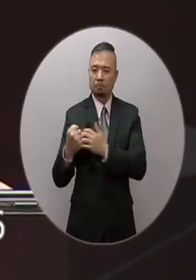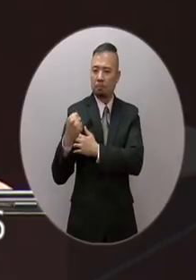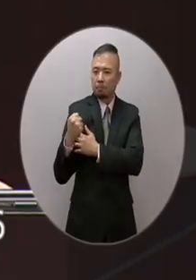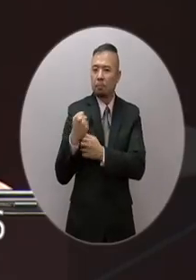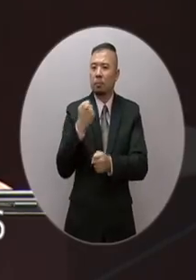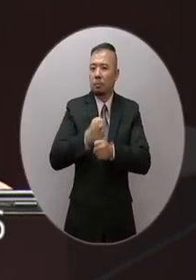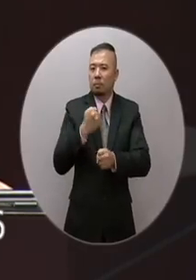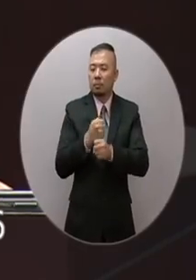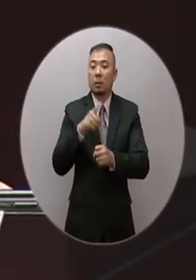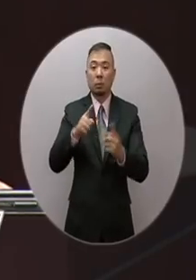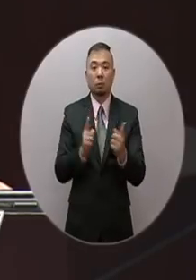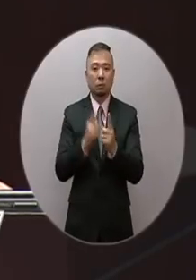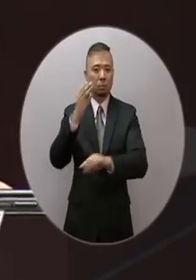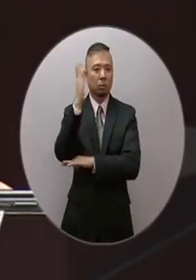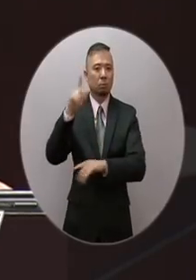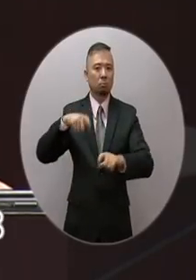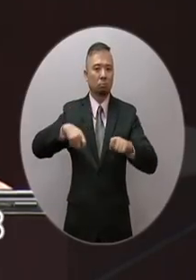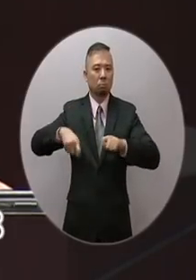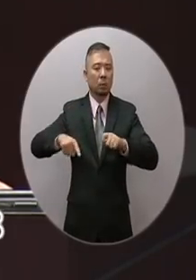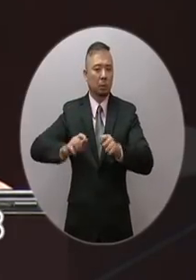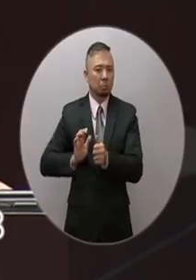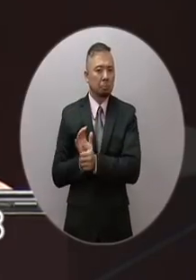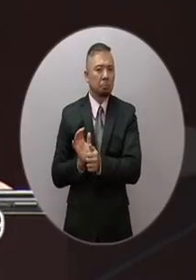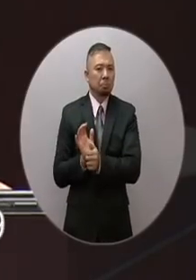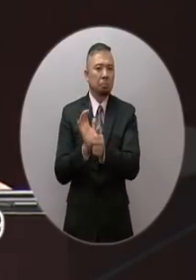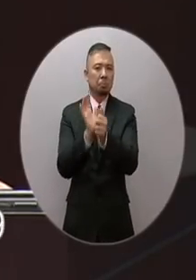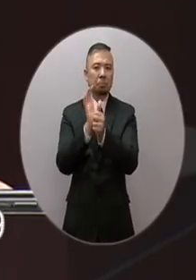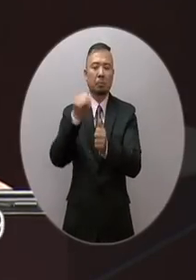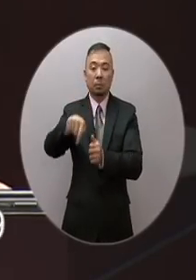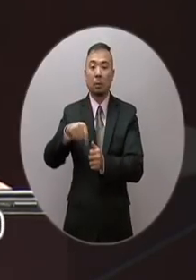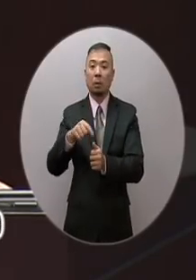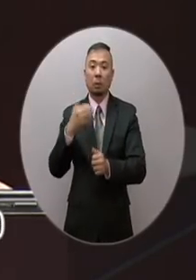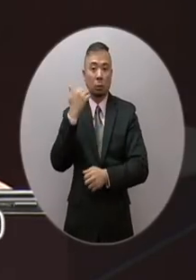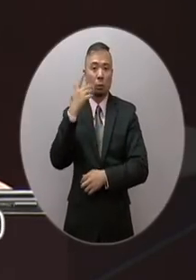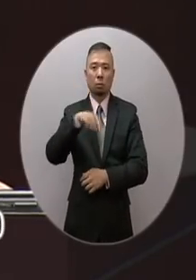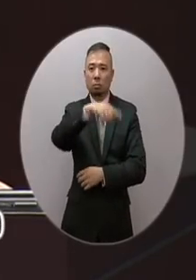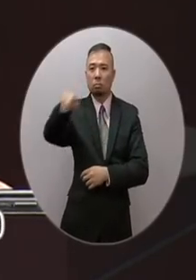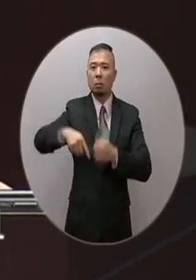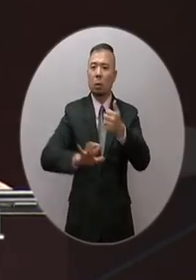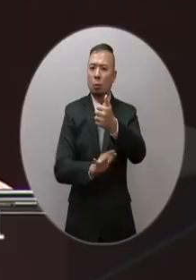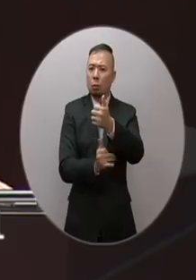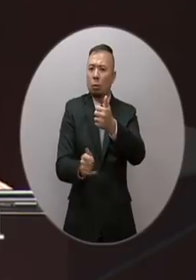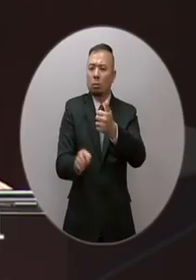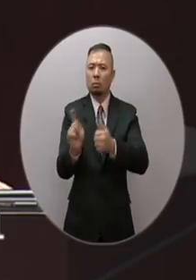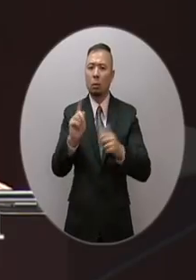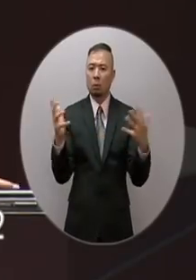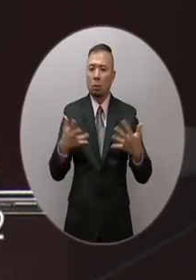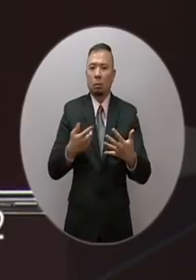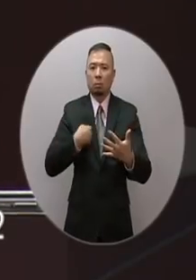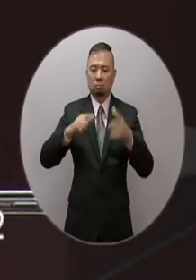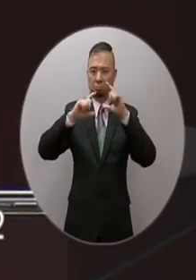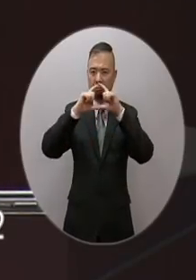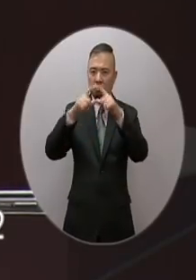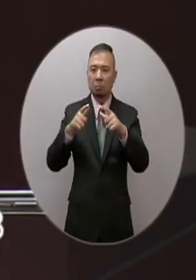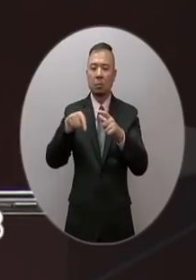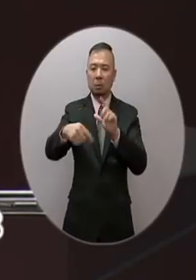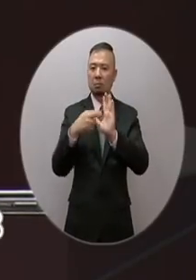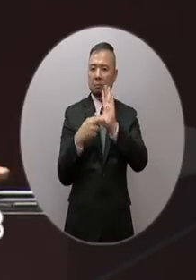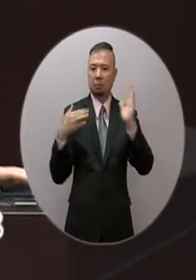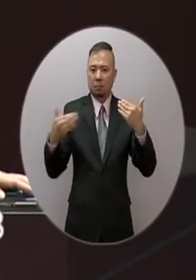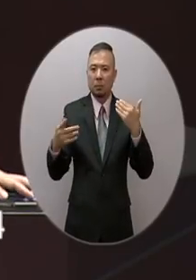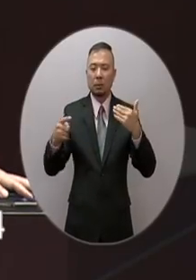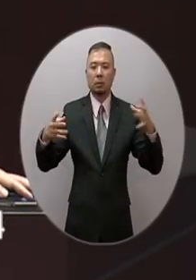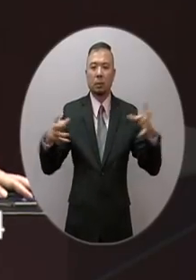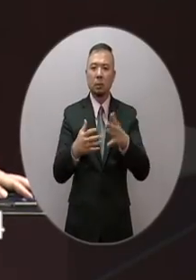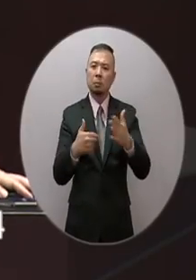推动各项政策，并且将具体回应各位委员的指教，大家一起为台湾这